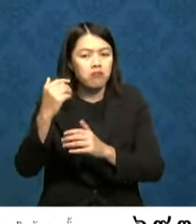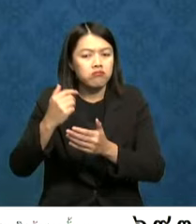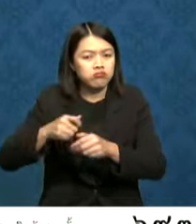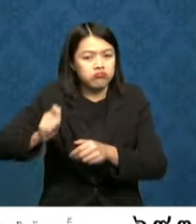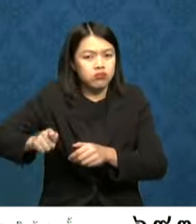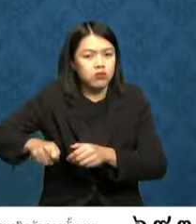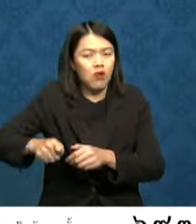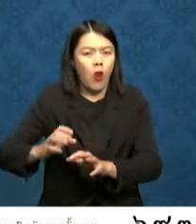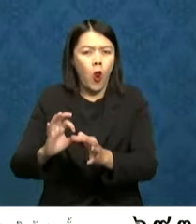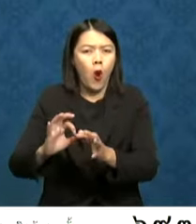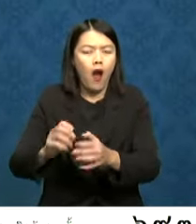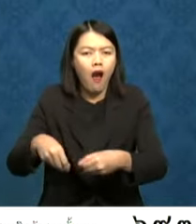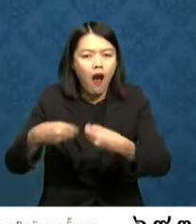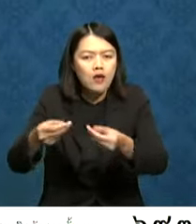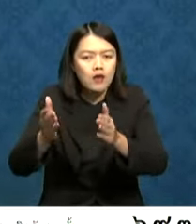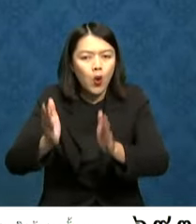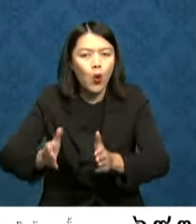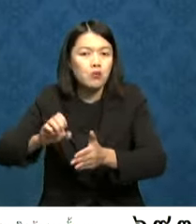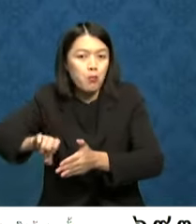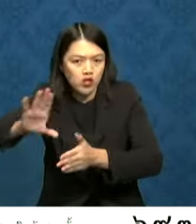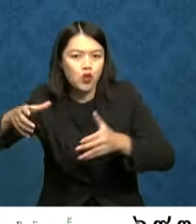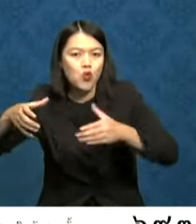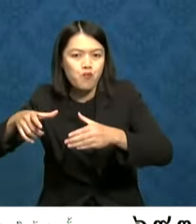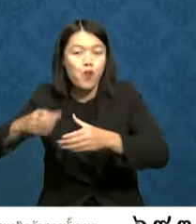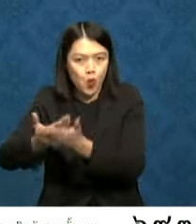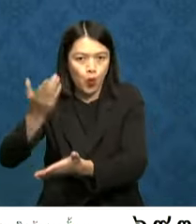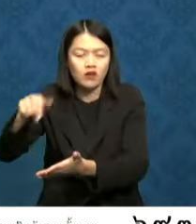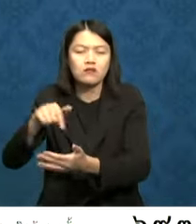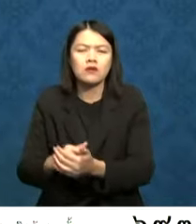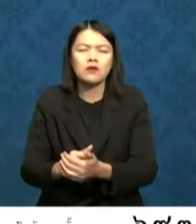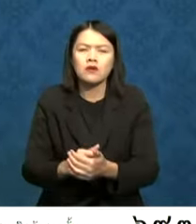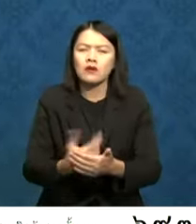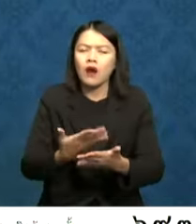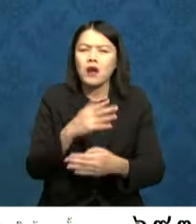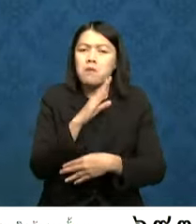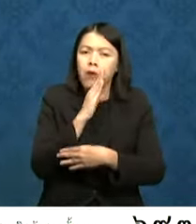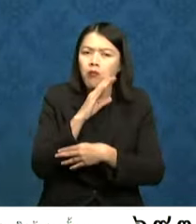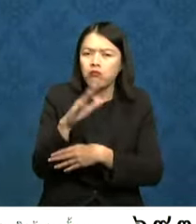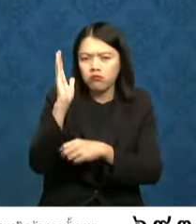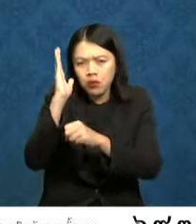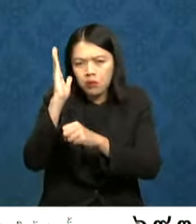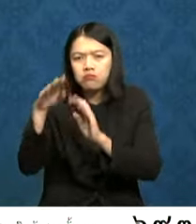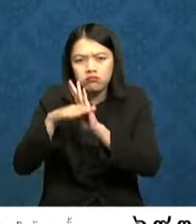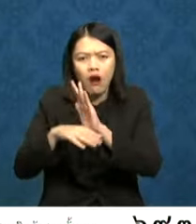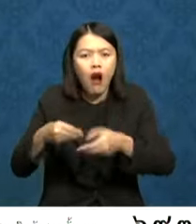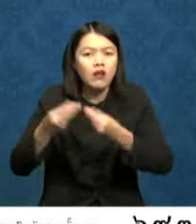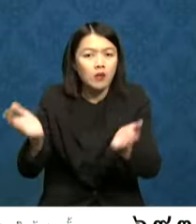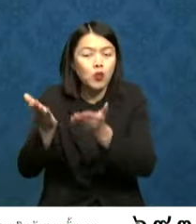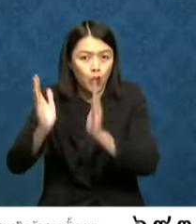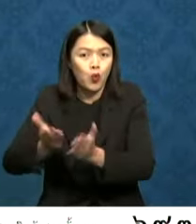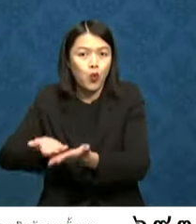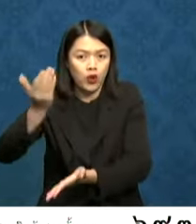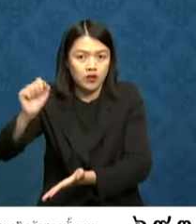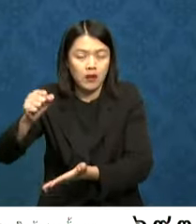ล็อการประมูลเพื่อเอื้อประโยชน์ให้กับกลุ่มใดกลุ่มหนึ่งเป็นนโยบายเรือธงให้กับนายทุนใช่หรือเปล่านโยบาย